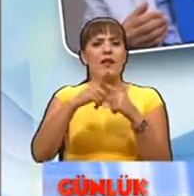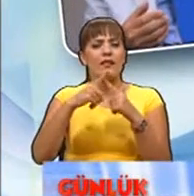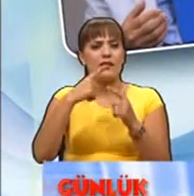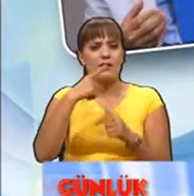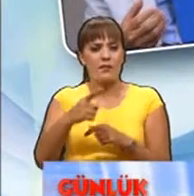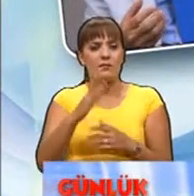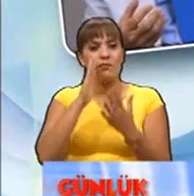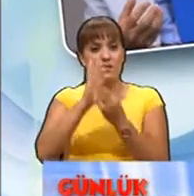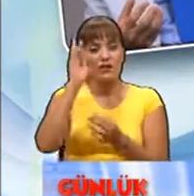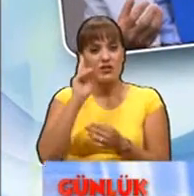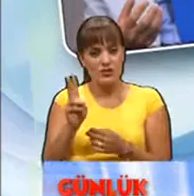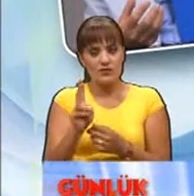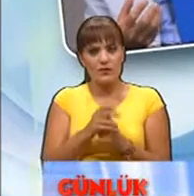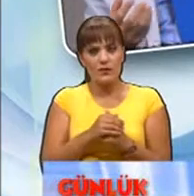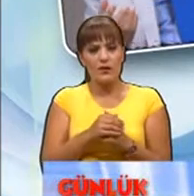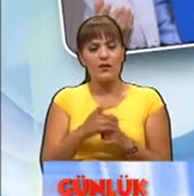Kişi